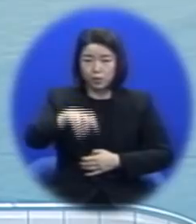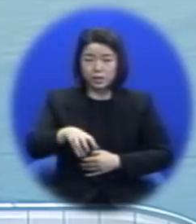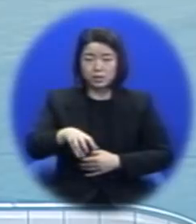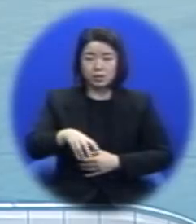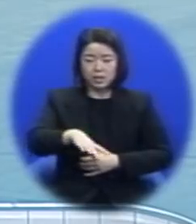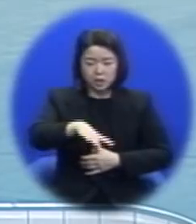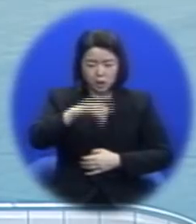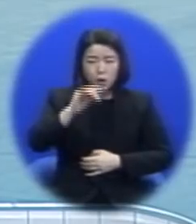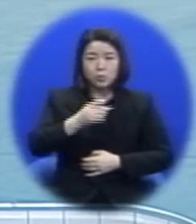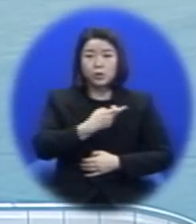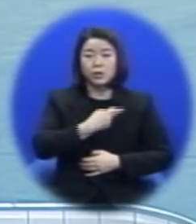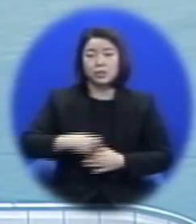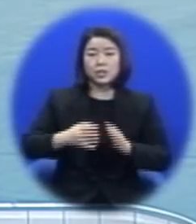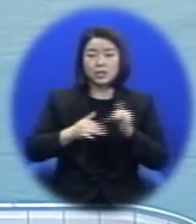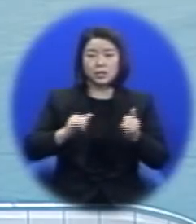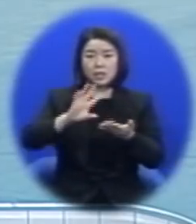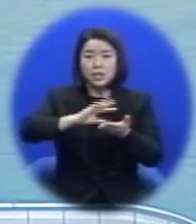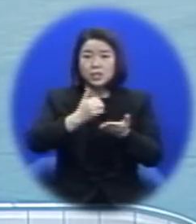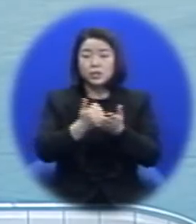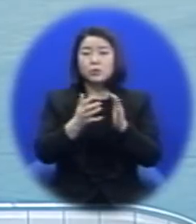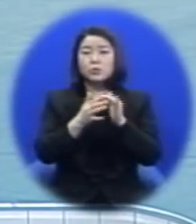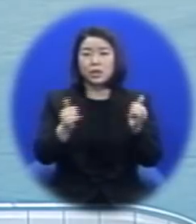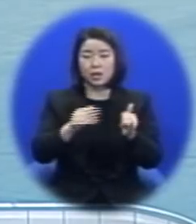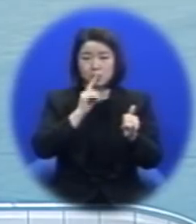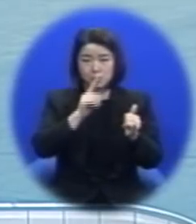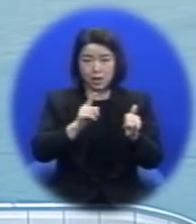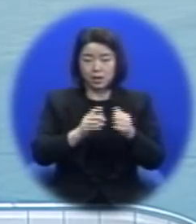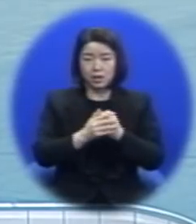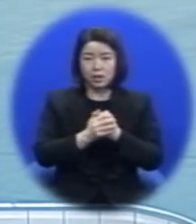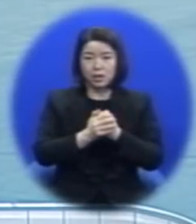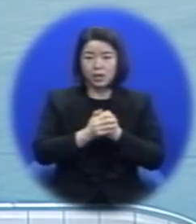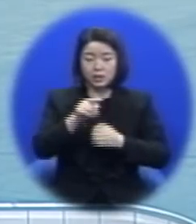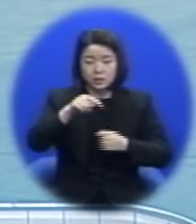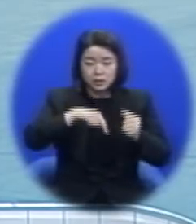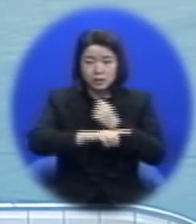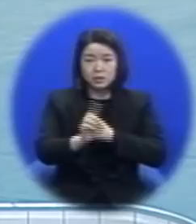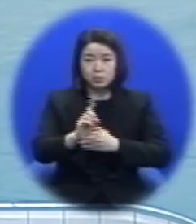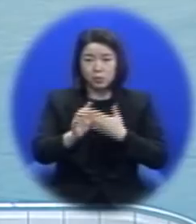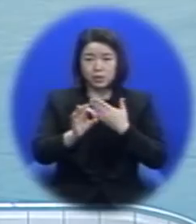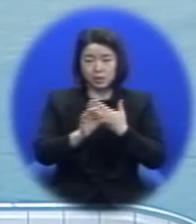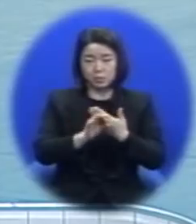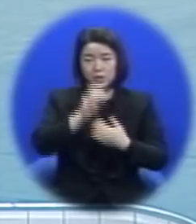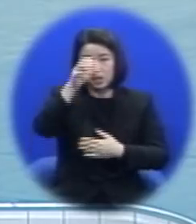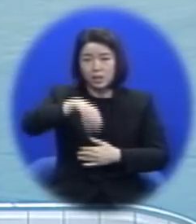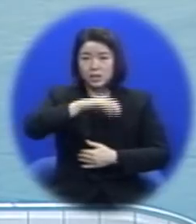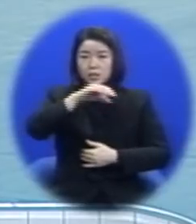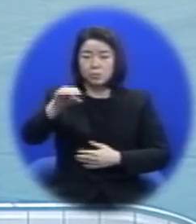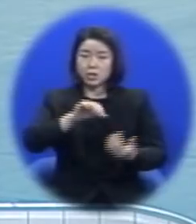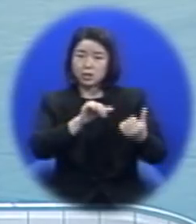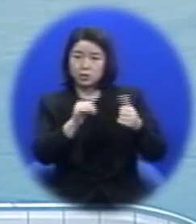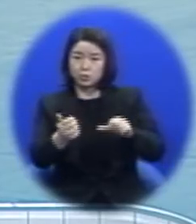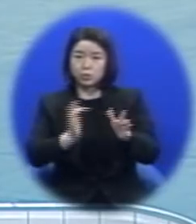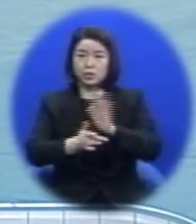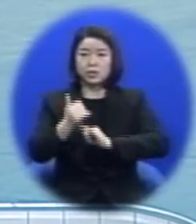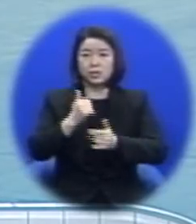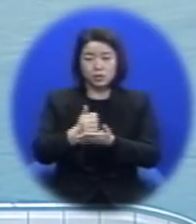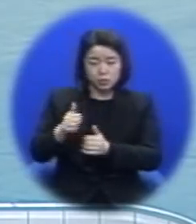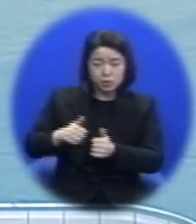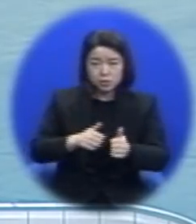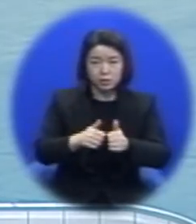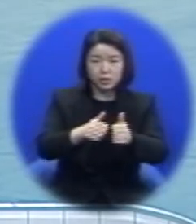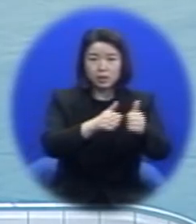했는데, 그때 당시에 그리스도인이라는 말은 십자가에 죽으신 예수를